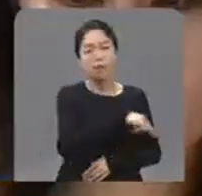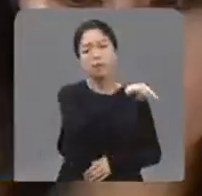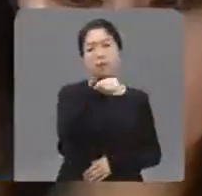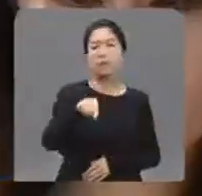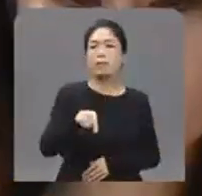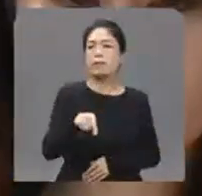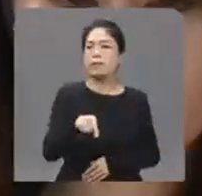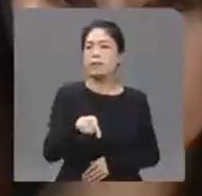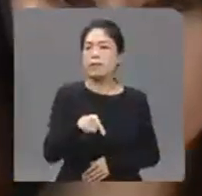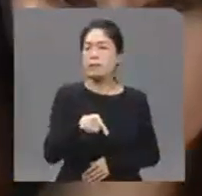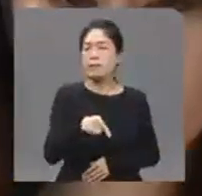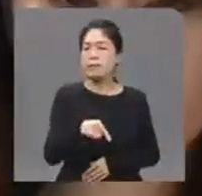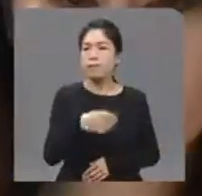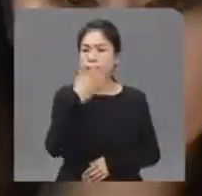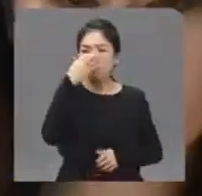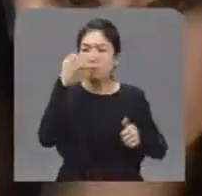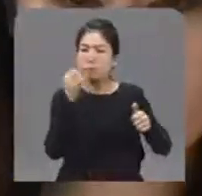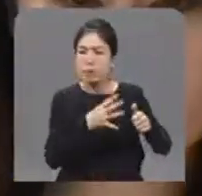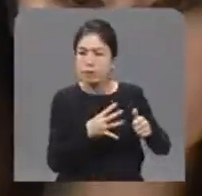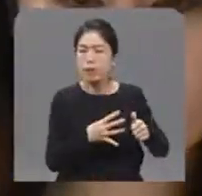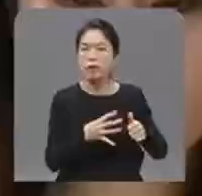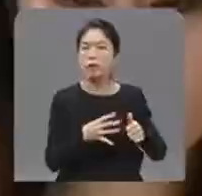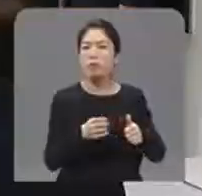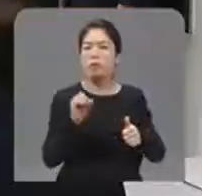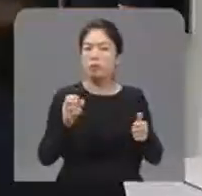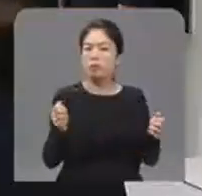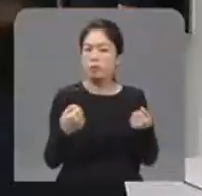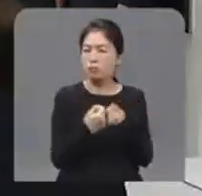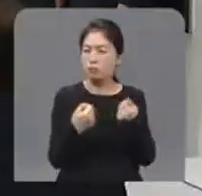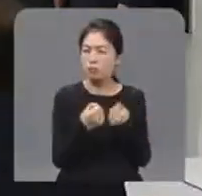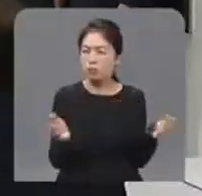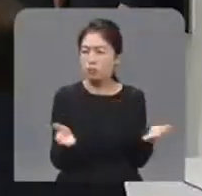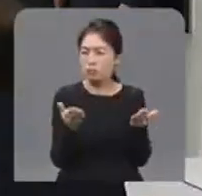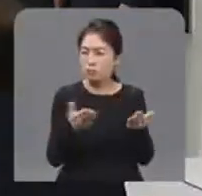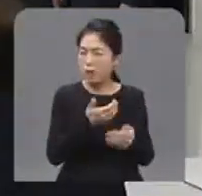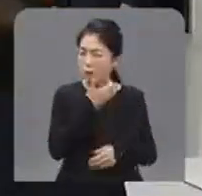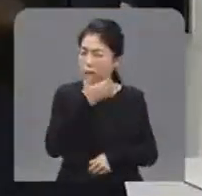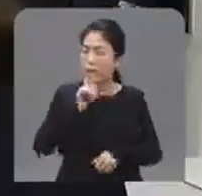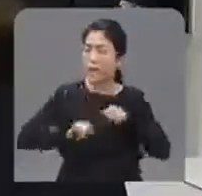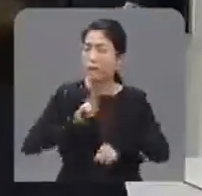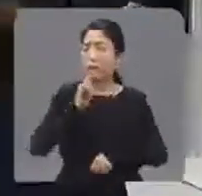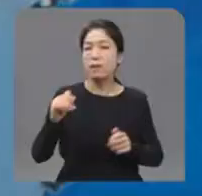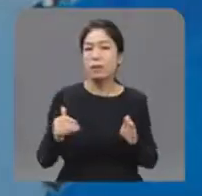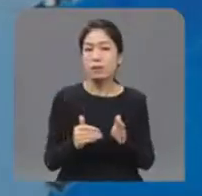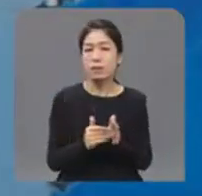기만하고 분란을 조장하는 파렴치한 행보라고 덧붙였습니다.